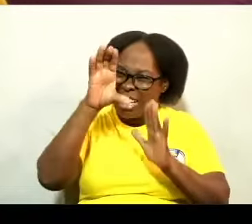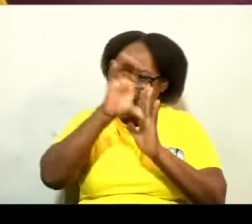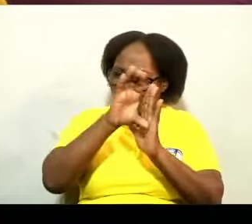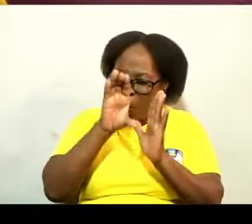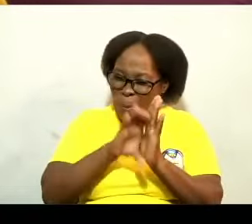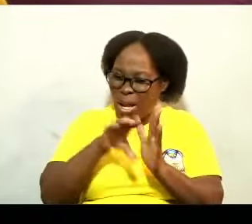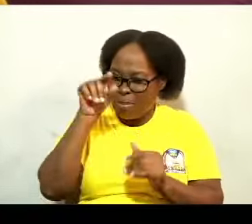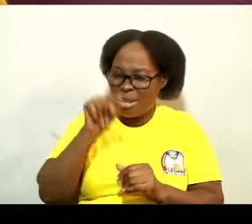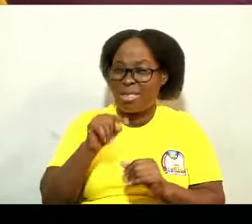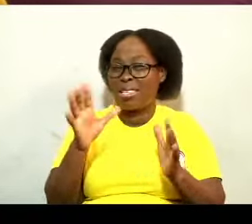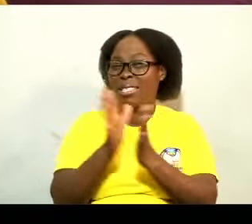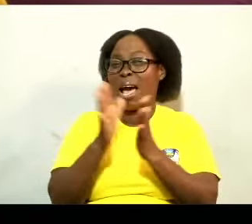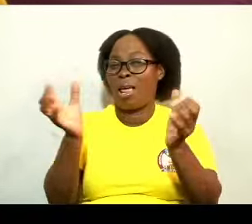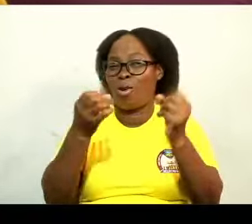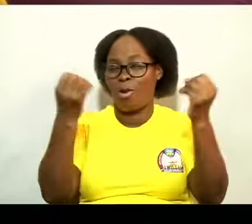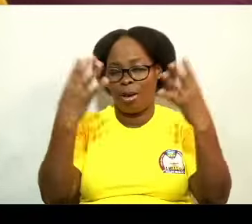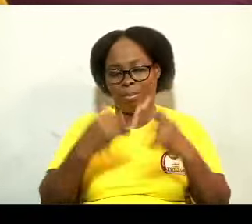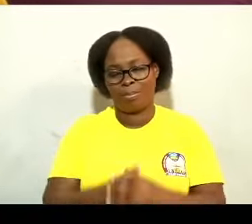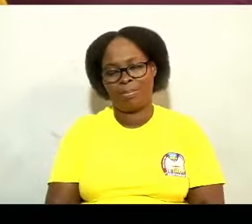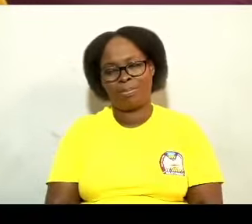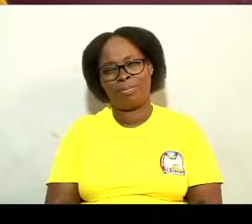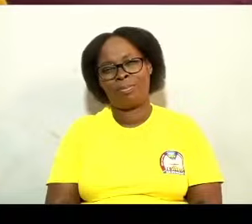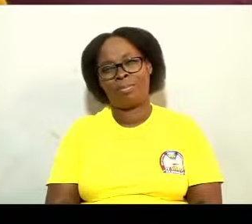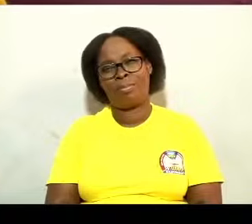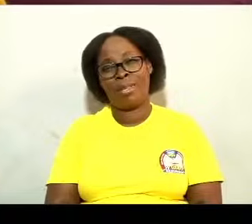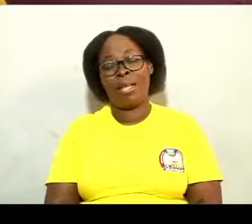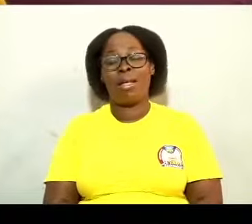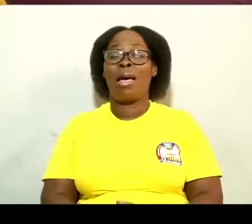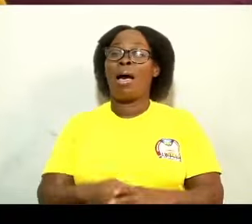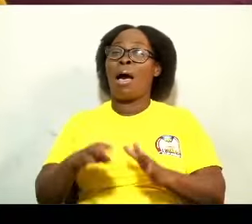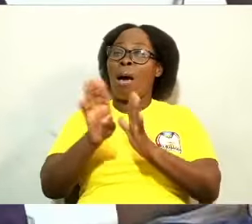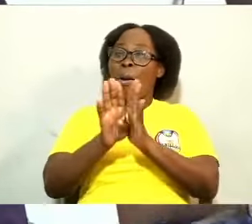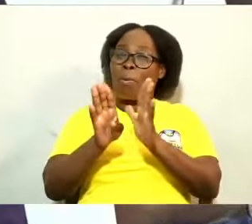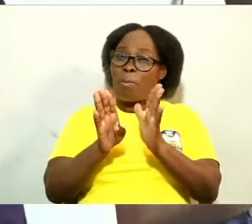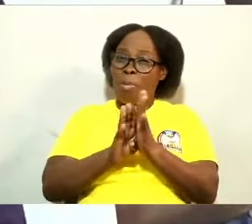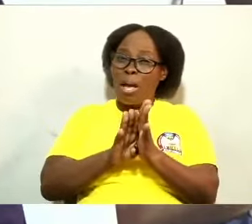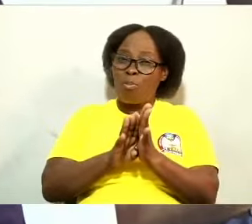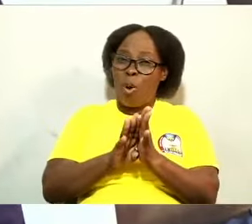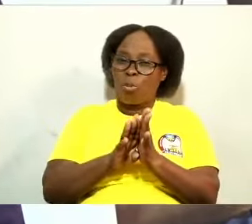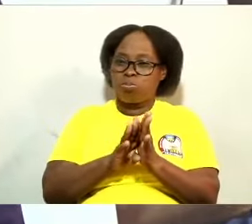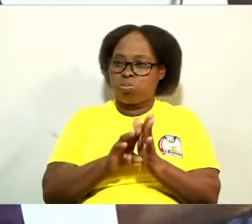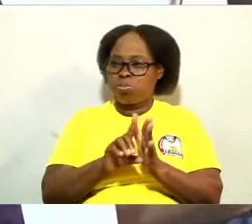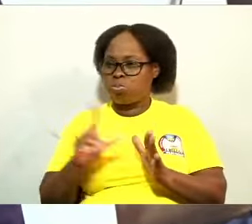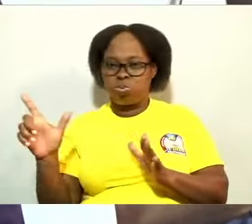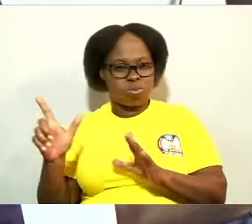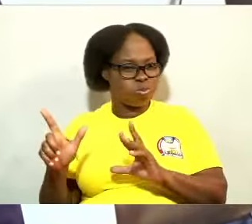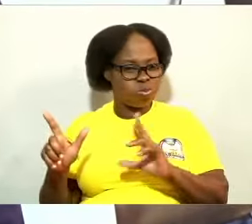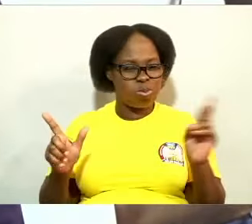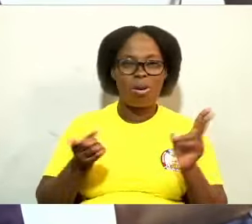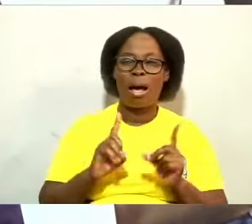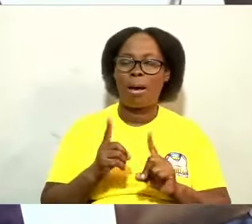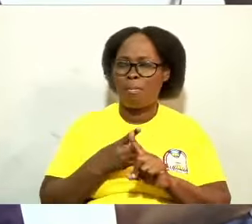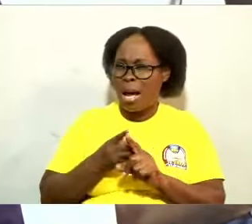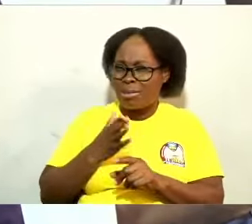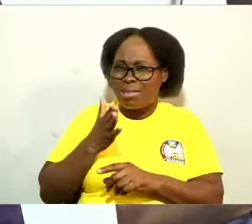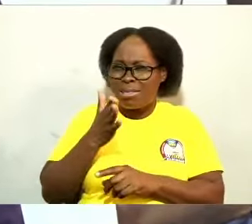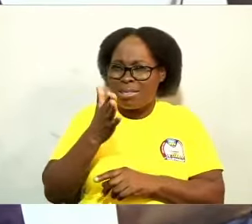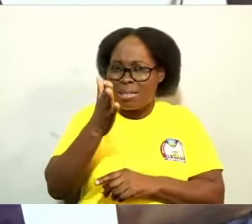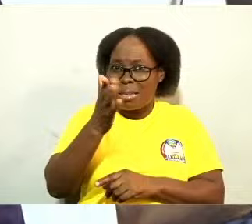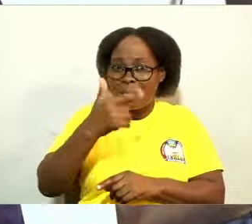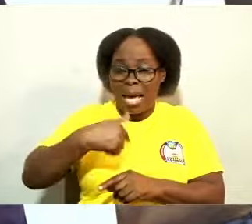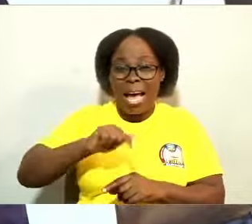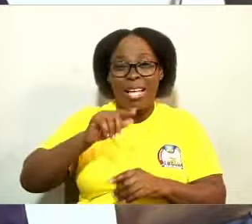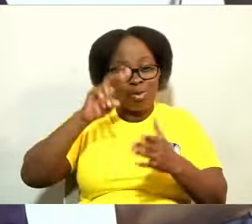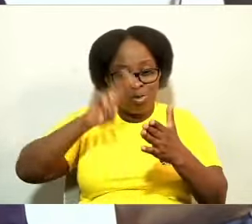kwanza. Aleluya. Yani maandiko hayaendi kushoto na kulia, yamenyoka. Tunasoma